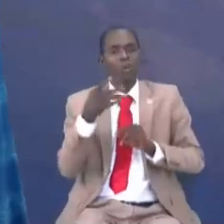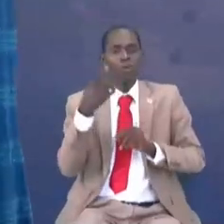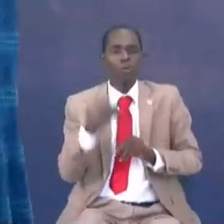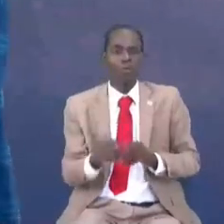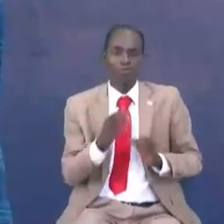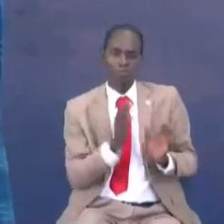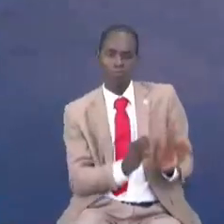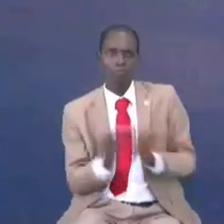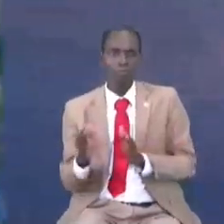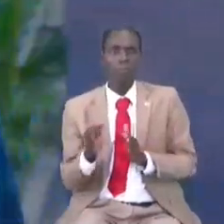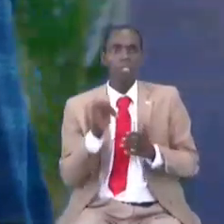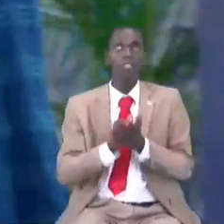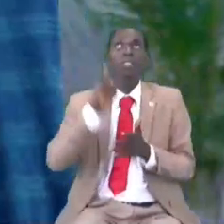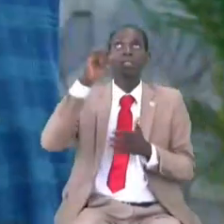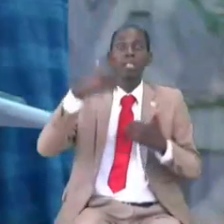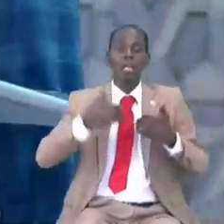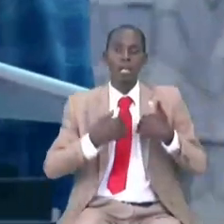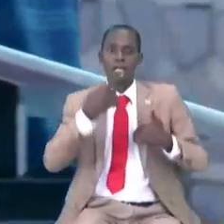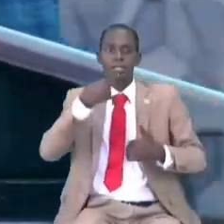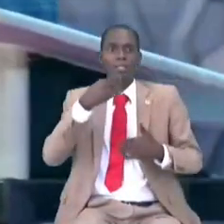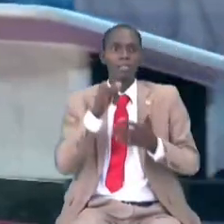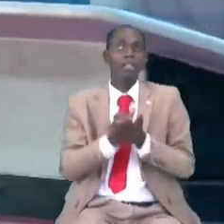faire. Et il ne le fit pas.